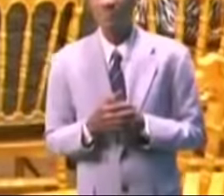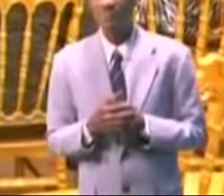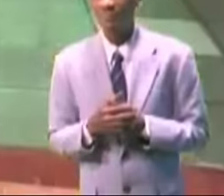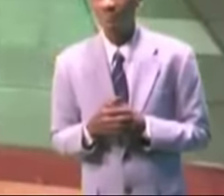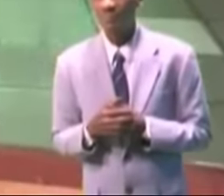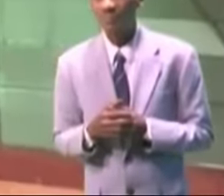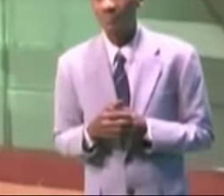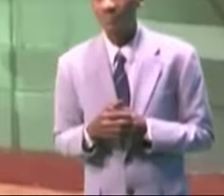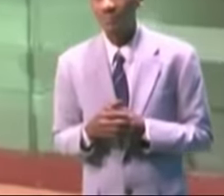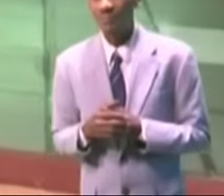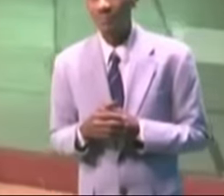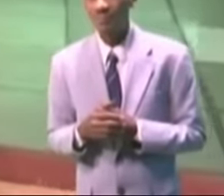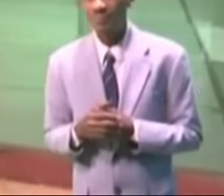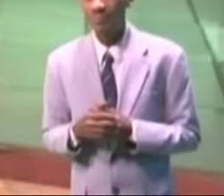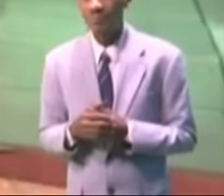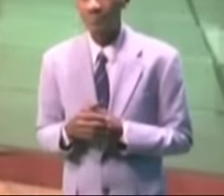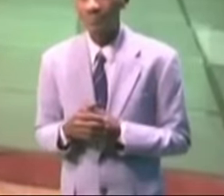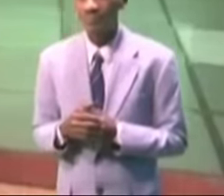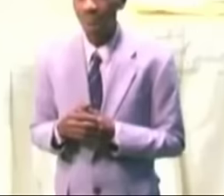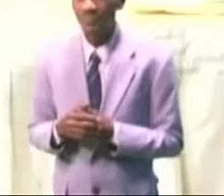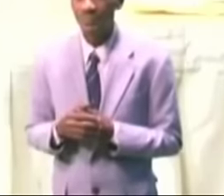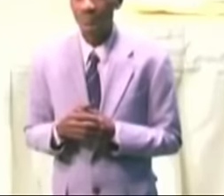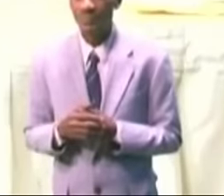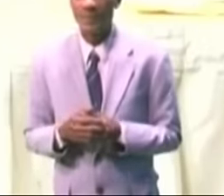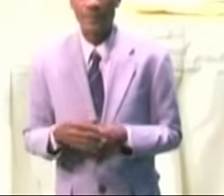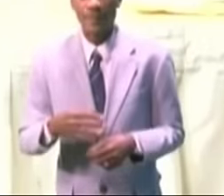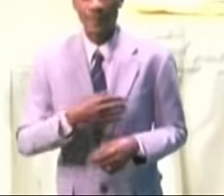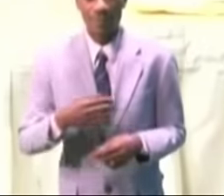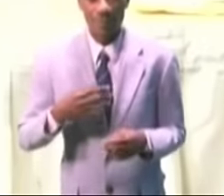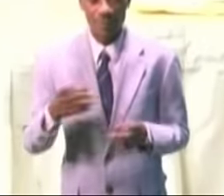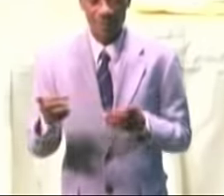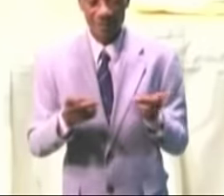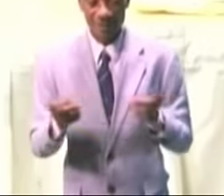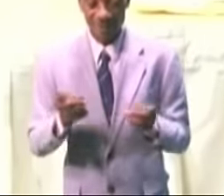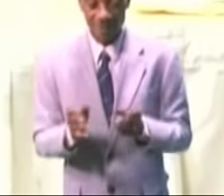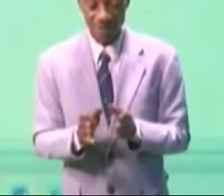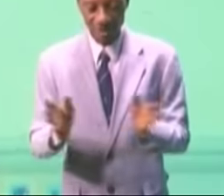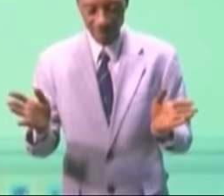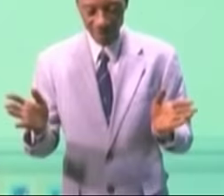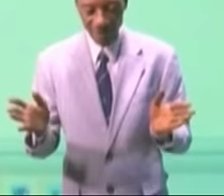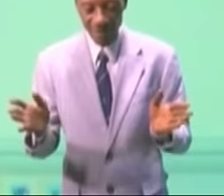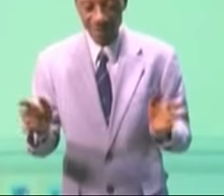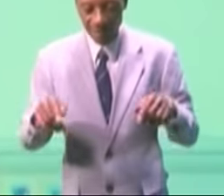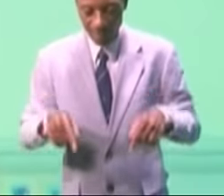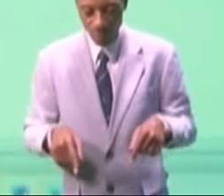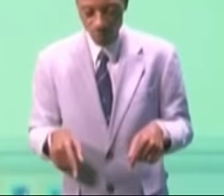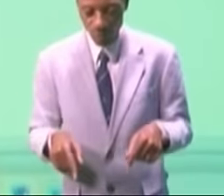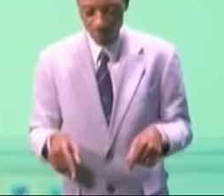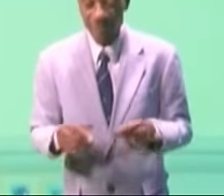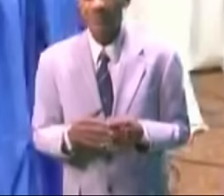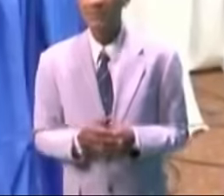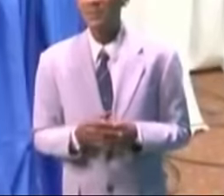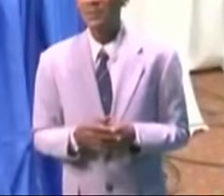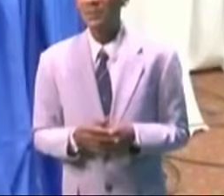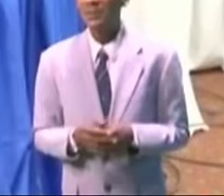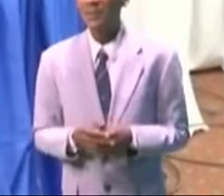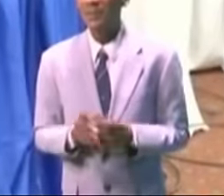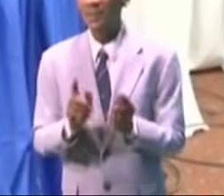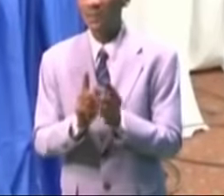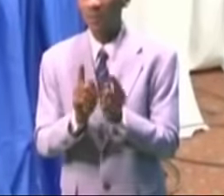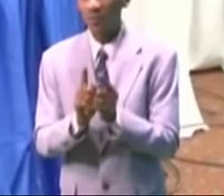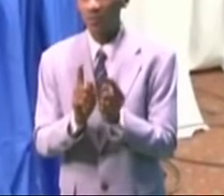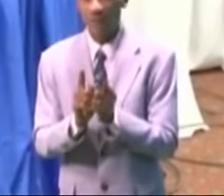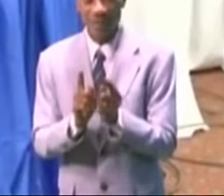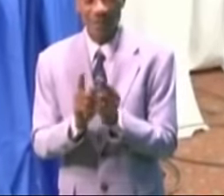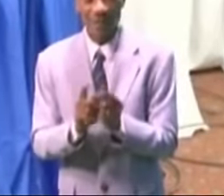deux jours, les membres du banc syndical de la RTNC et les camps de l'employeur vont devoir renforcer leurs capacités en termes de